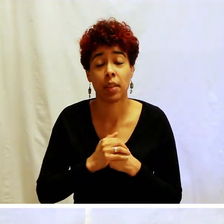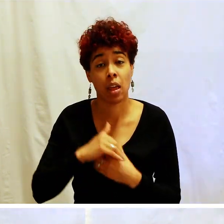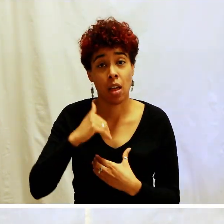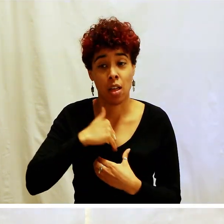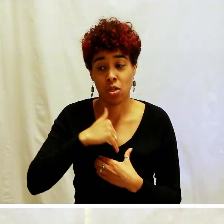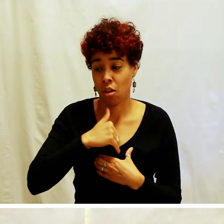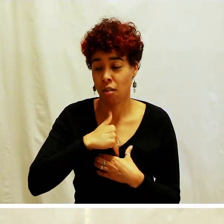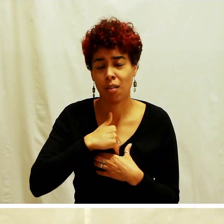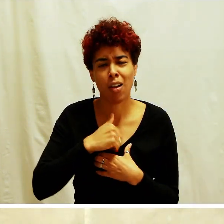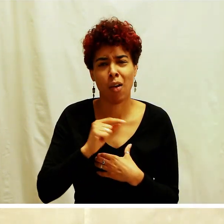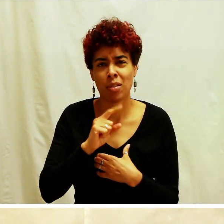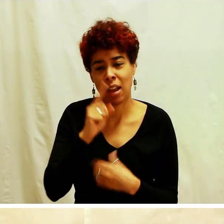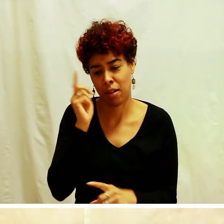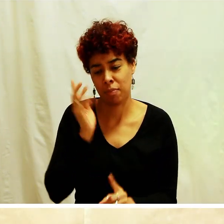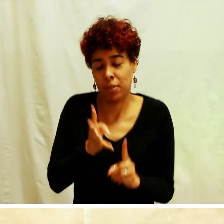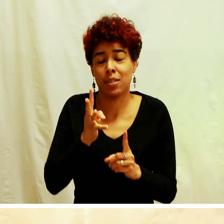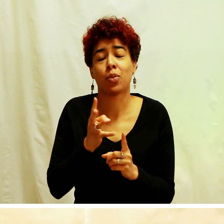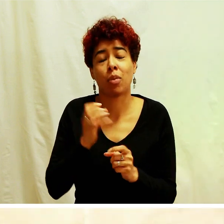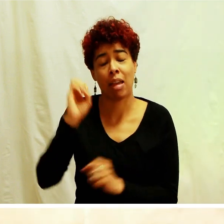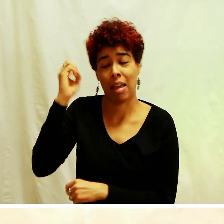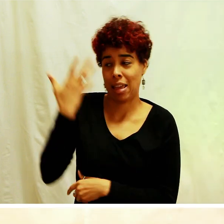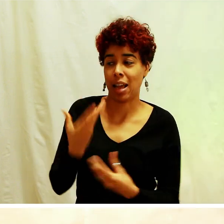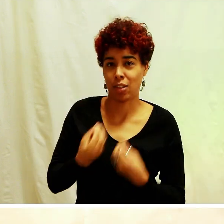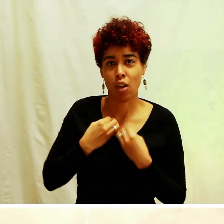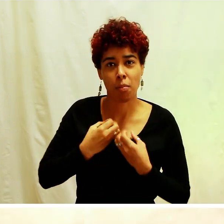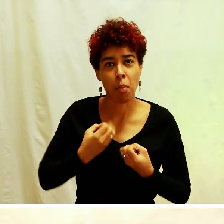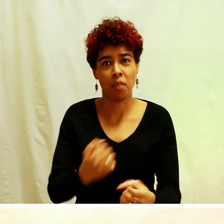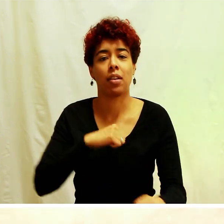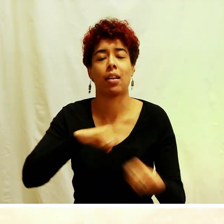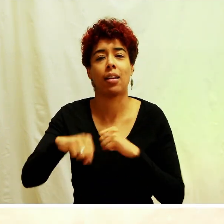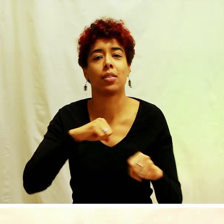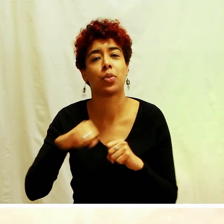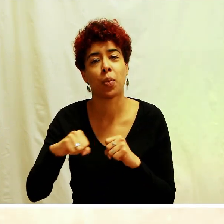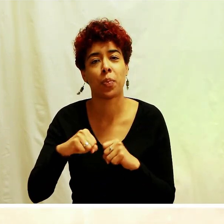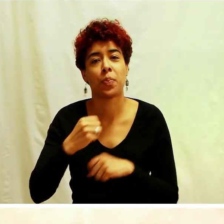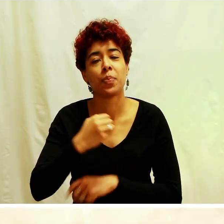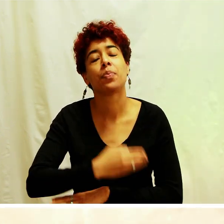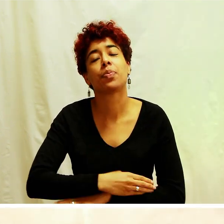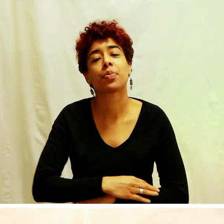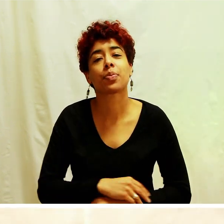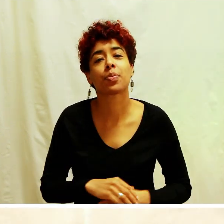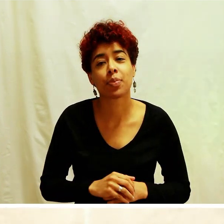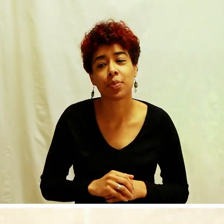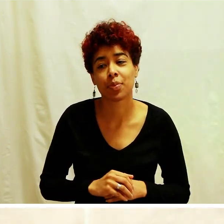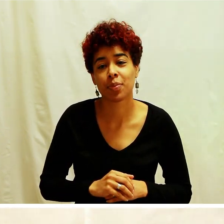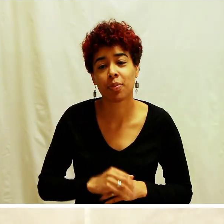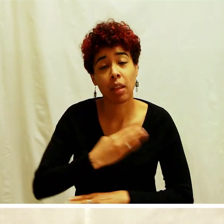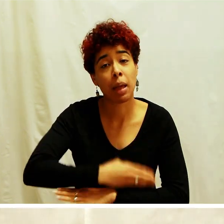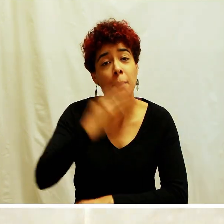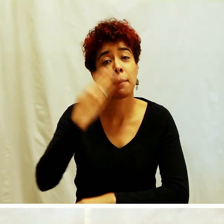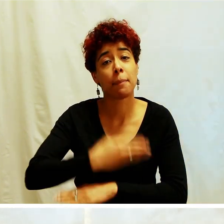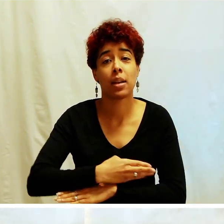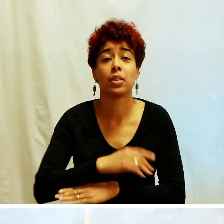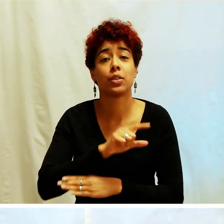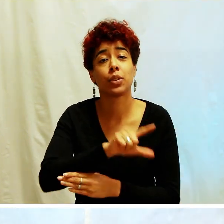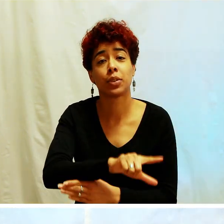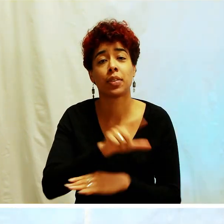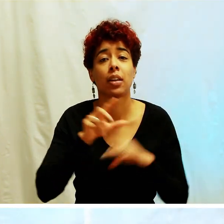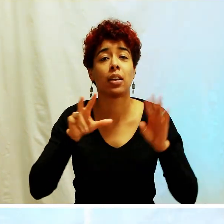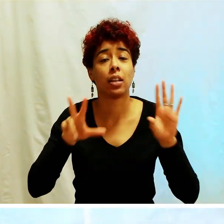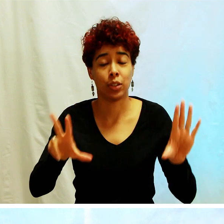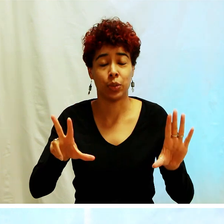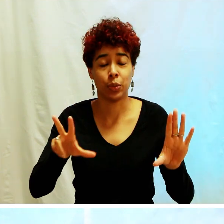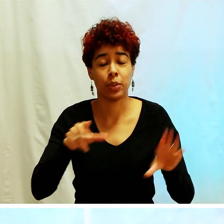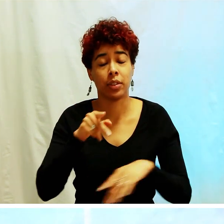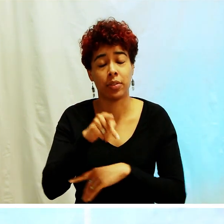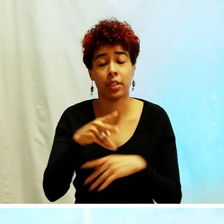cœur. Cette grâce nous pousse à agir. Matthieu 28, 19, allez, faites de toutes les nations des disciples. Le Seigneur